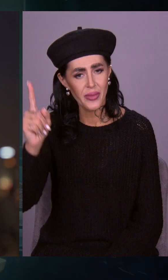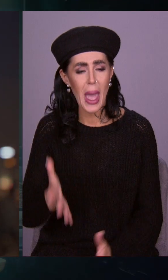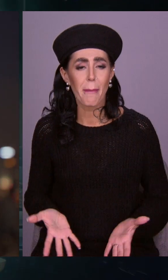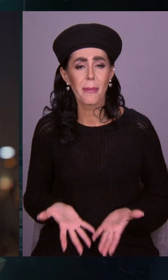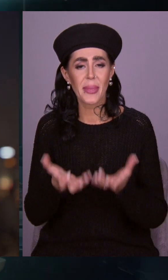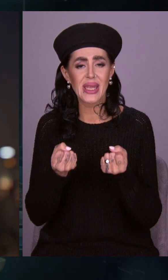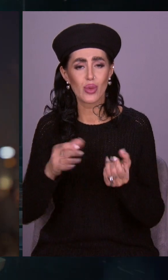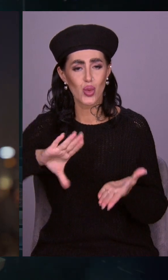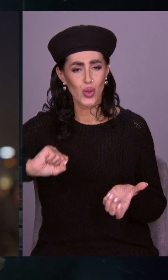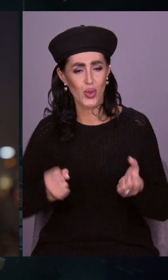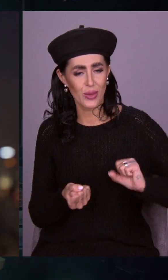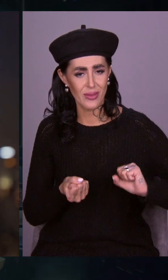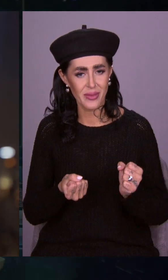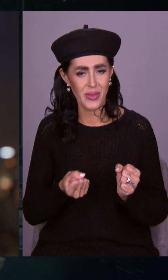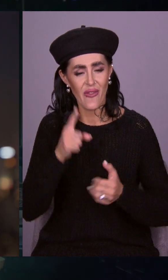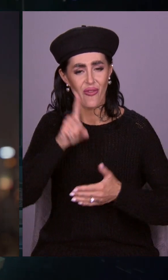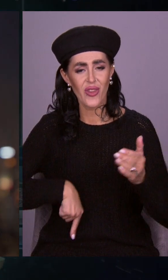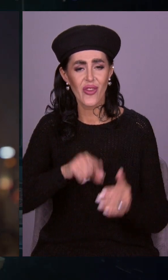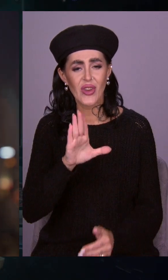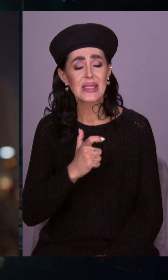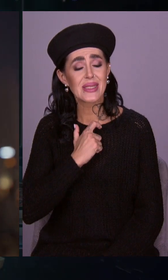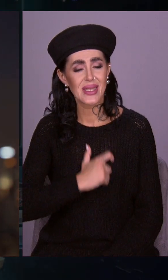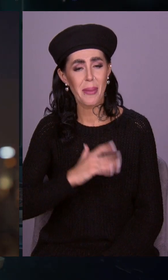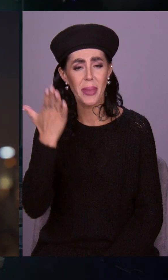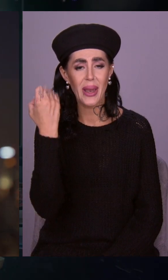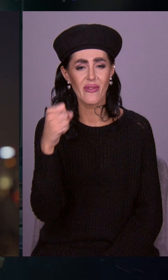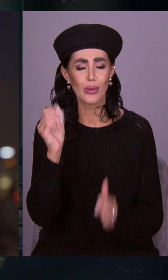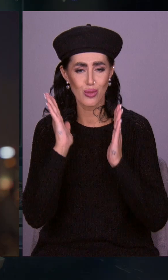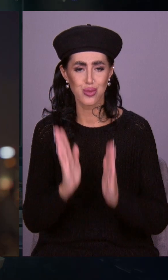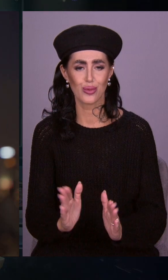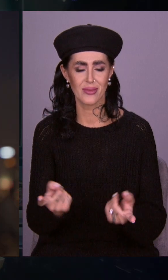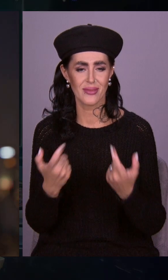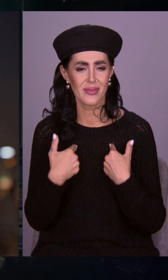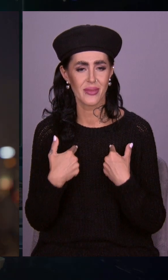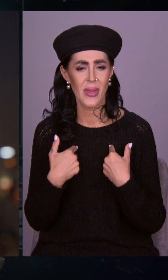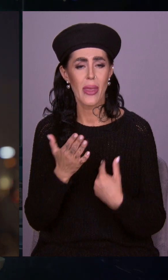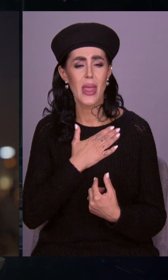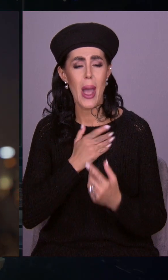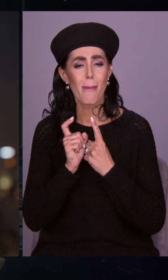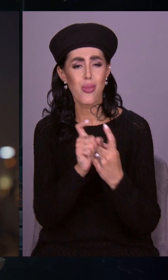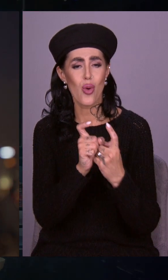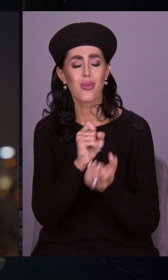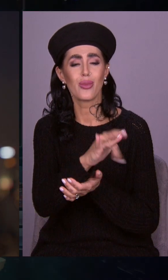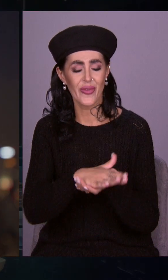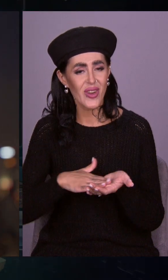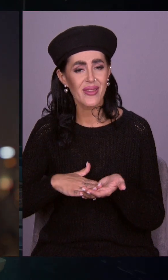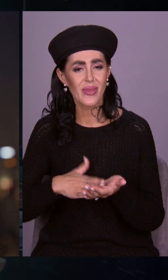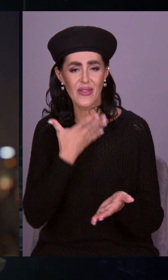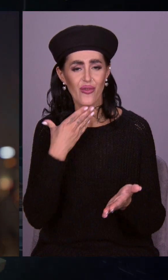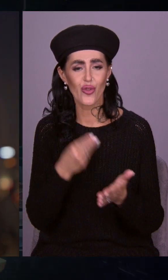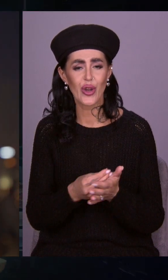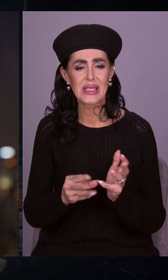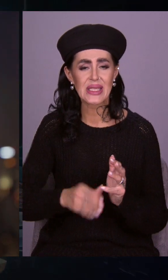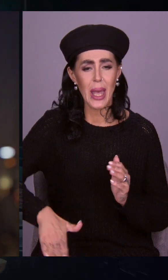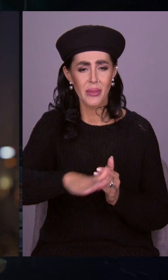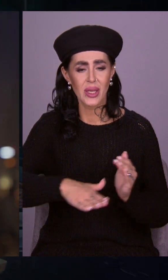одного. Вірте в себе. Перемога обов'язково буде за нами. Наша боротьба триває. Ми на своїй землі. Відступати